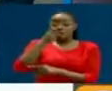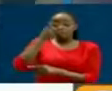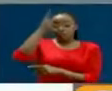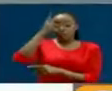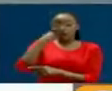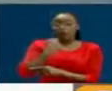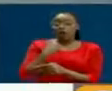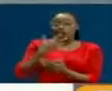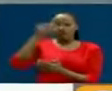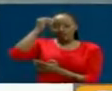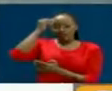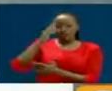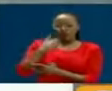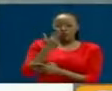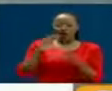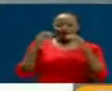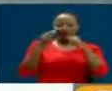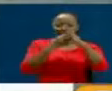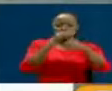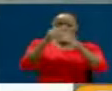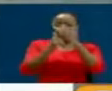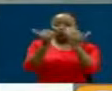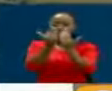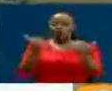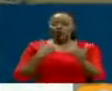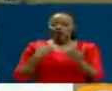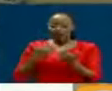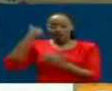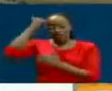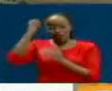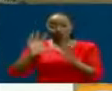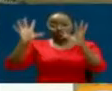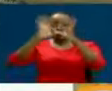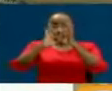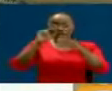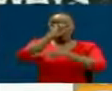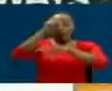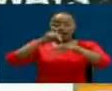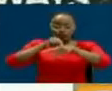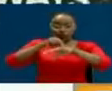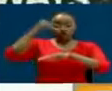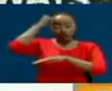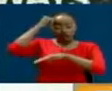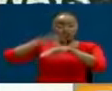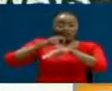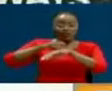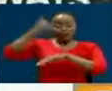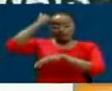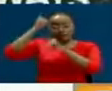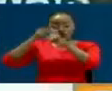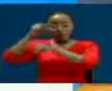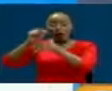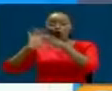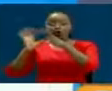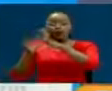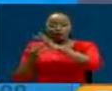wenye watoto walioko kwenye darasa la nane. Watoto wake wote wakiwa wamepitia na kujiunga na shule za kitaifa wakisomea shule ya msingi ya Olympic.